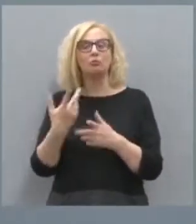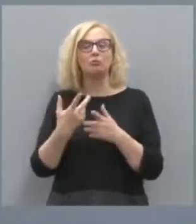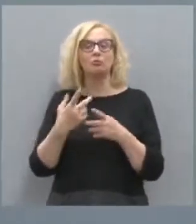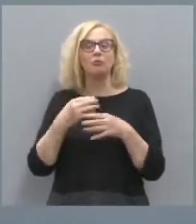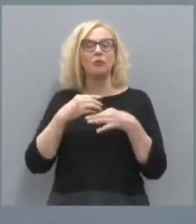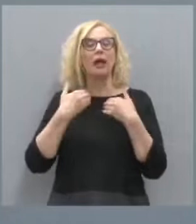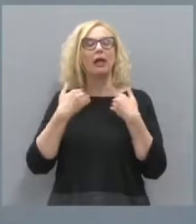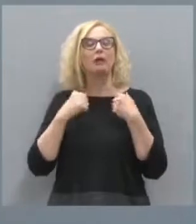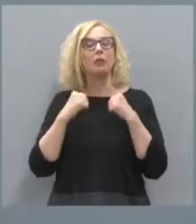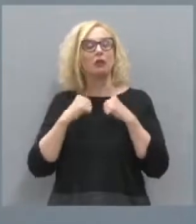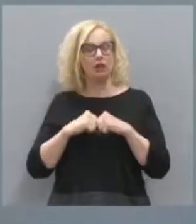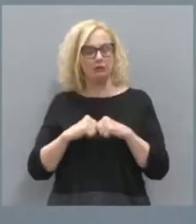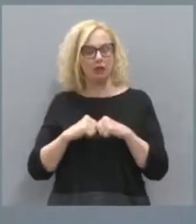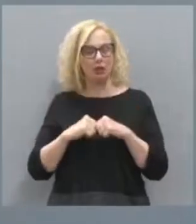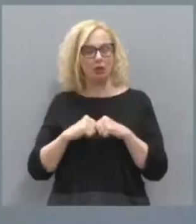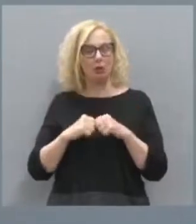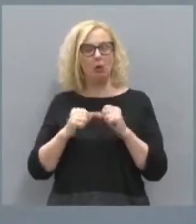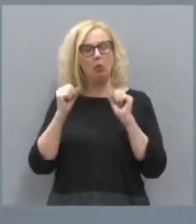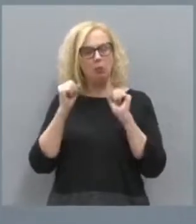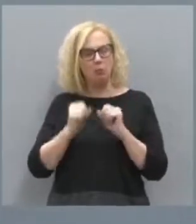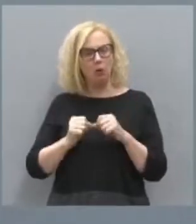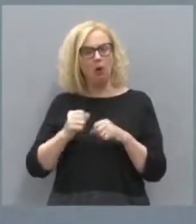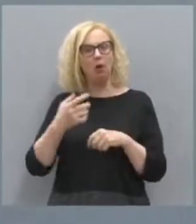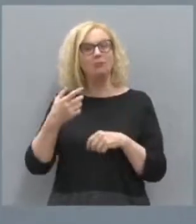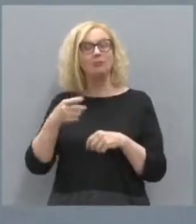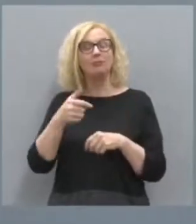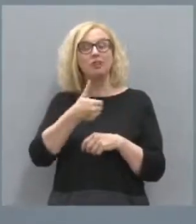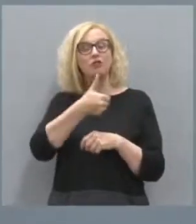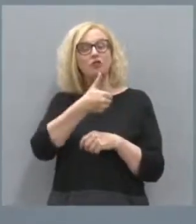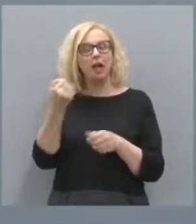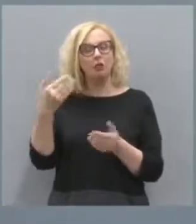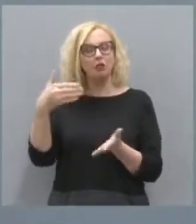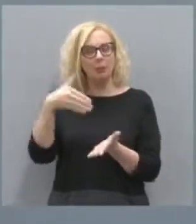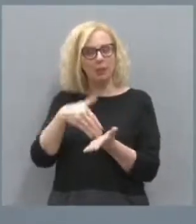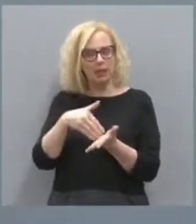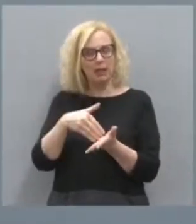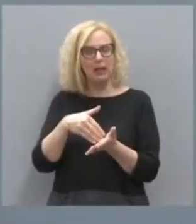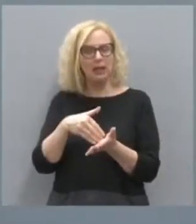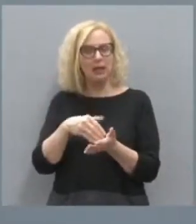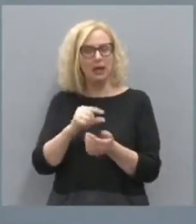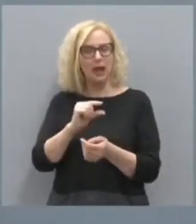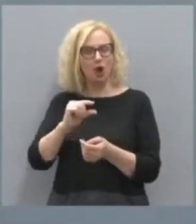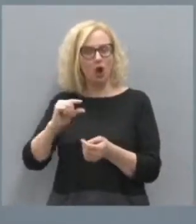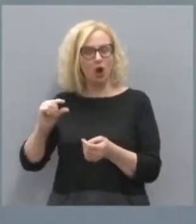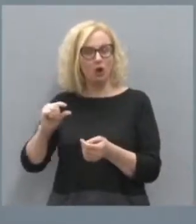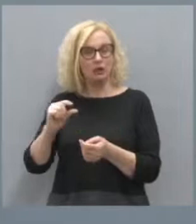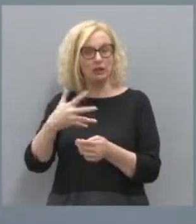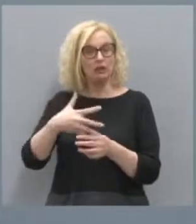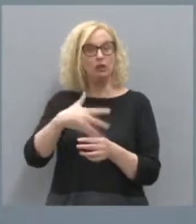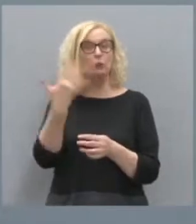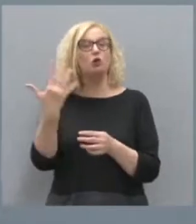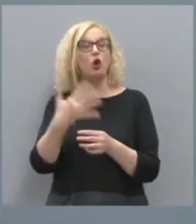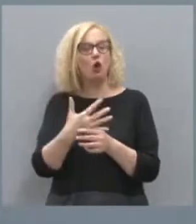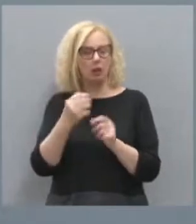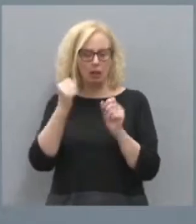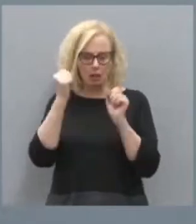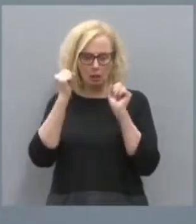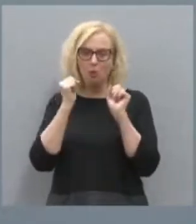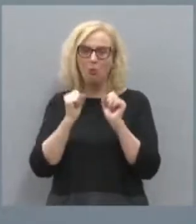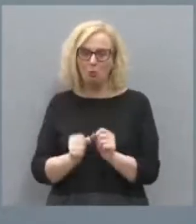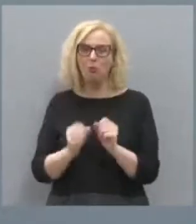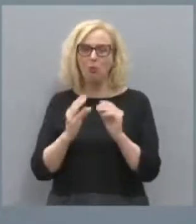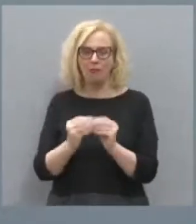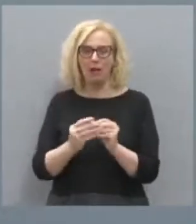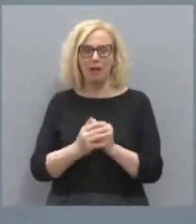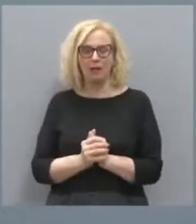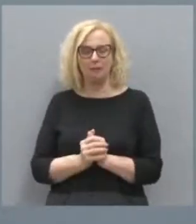ci che che quell'obiettivo 100.000 dosi in cinque giorni lo possiamo lo possiamo